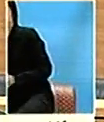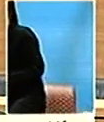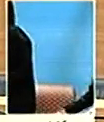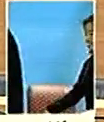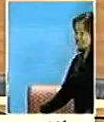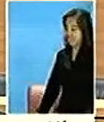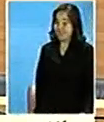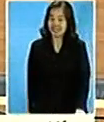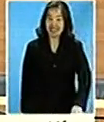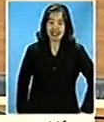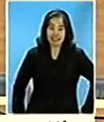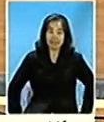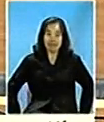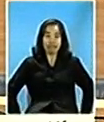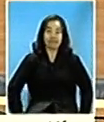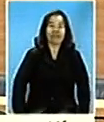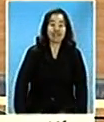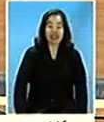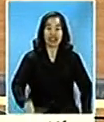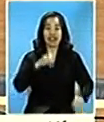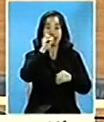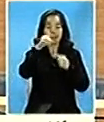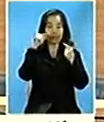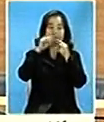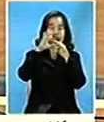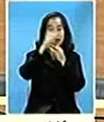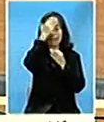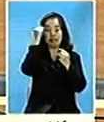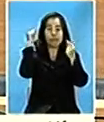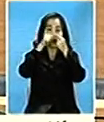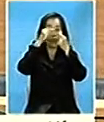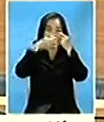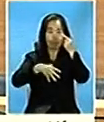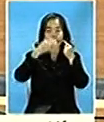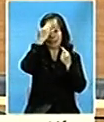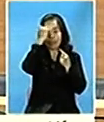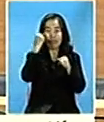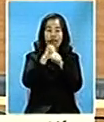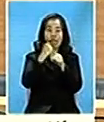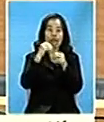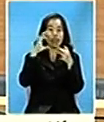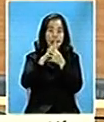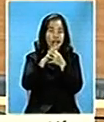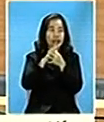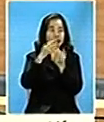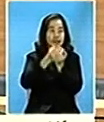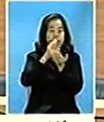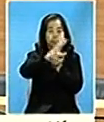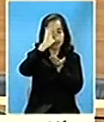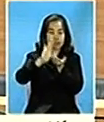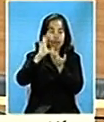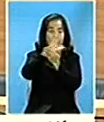งที่ดิฉันอยากจะเรียนว่าการที่วัตถุประสงค์ที่ทำไมเราจะต้องมีงบทำงบประมาณแผ่นดินนะ